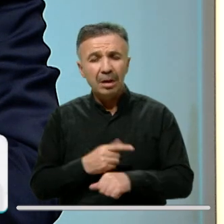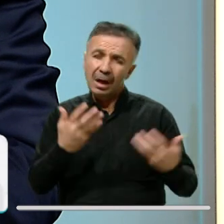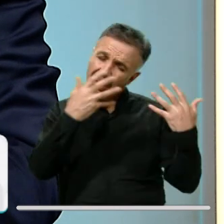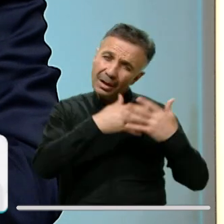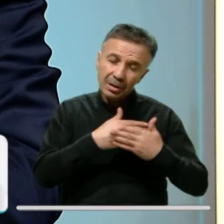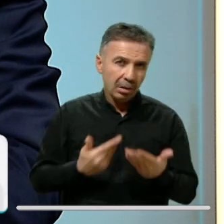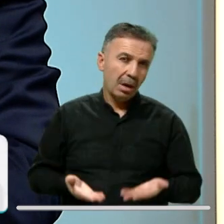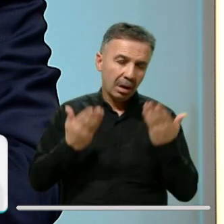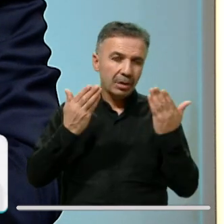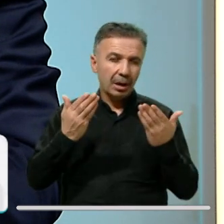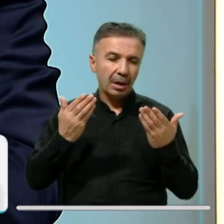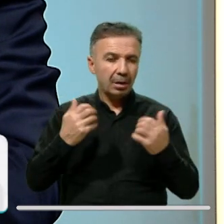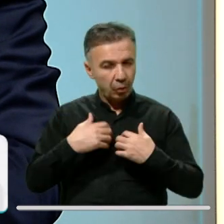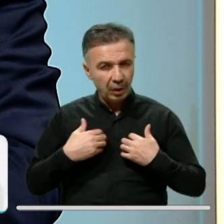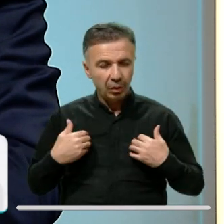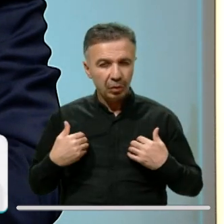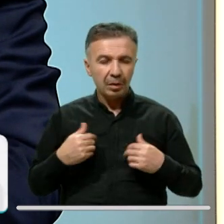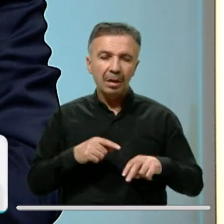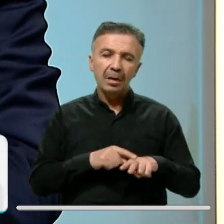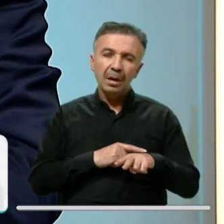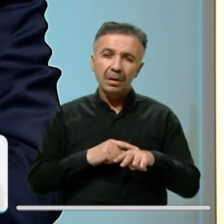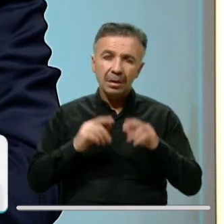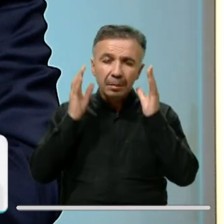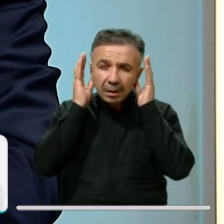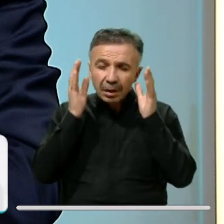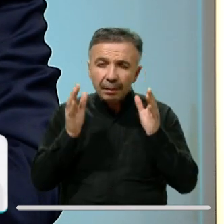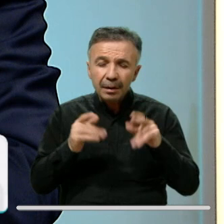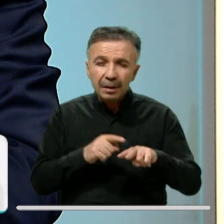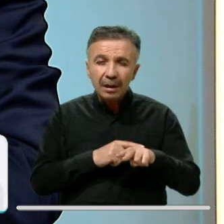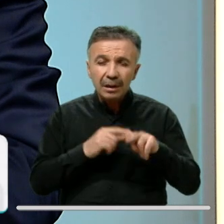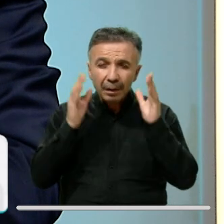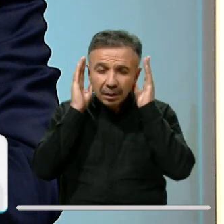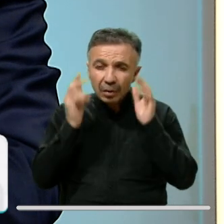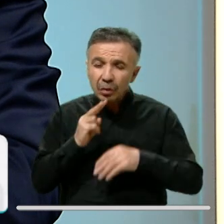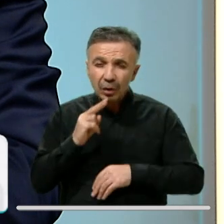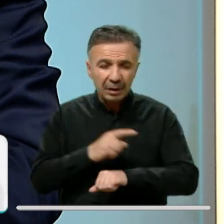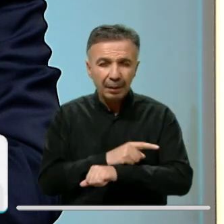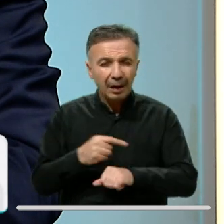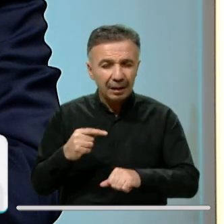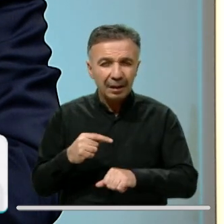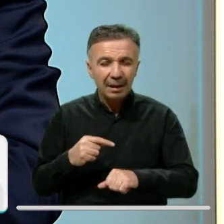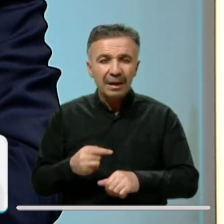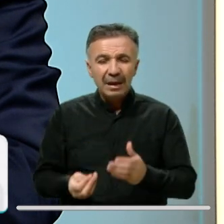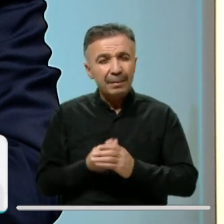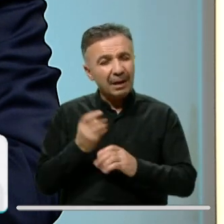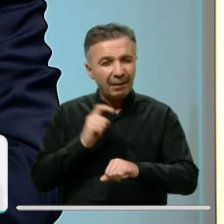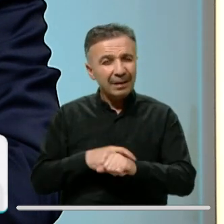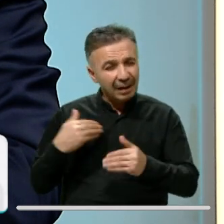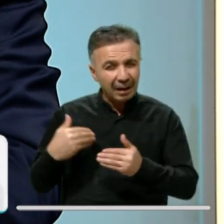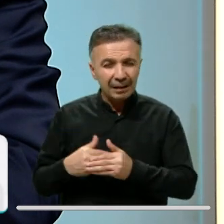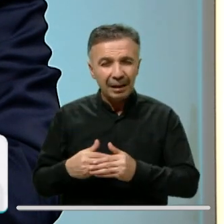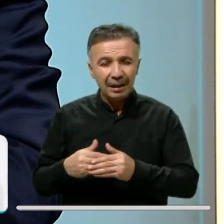alıyorsa bu zamanda yatsıyı kılabilir. Yatsının son zamanı imsak vaktine kadardır. Yatsıyı kılıp arkasından